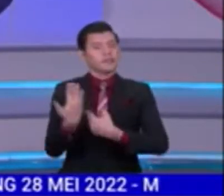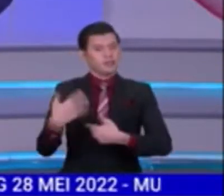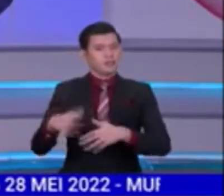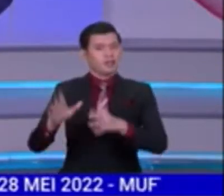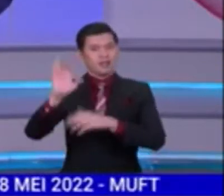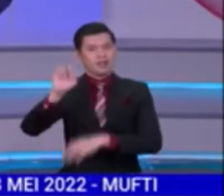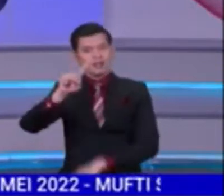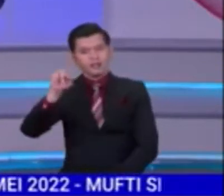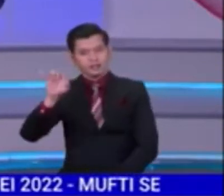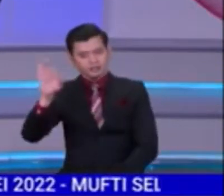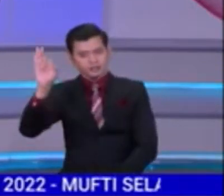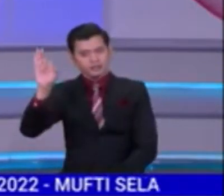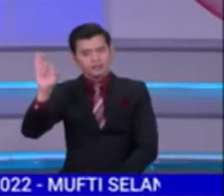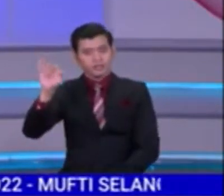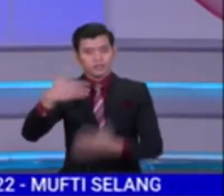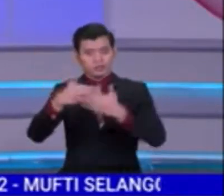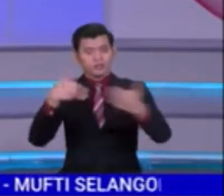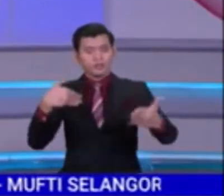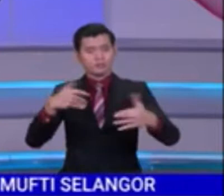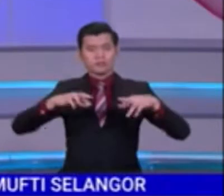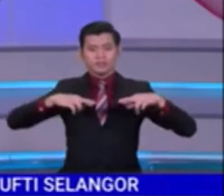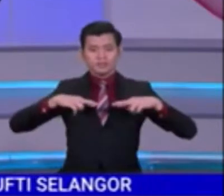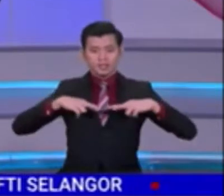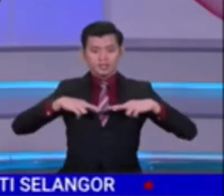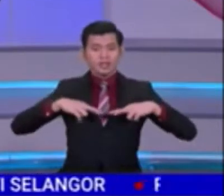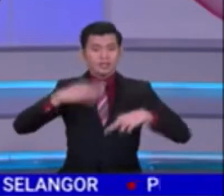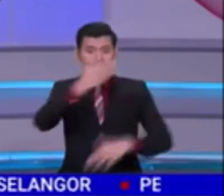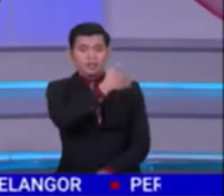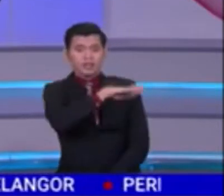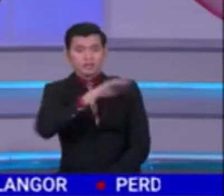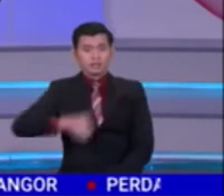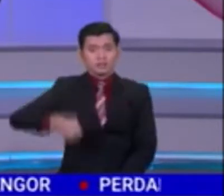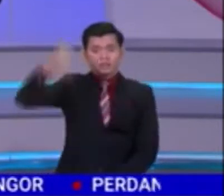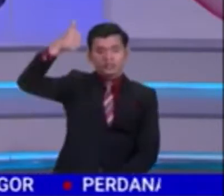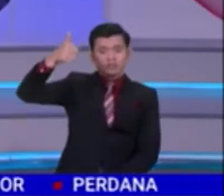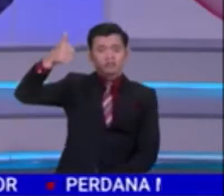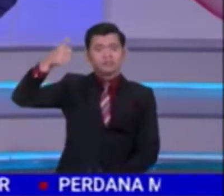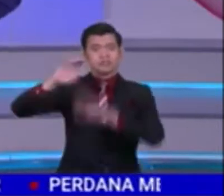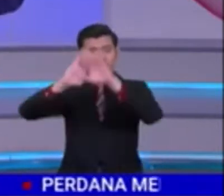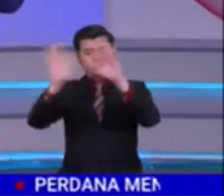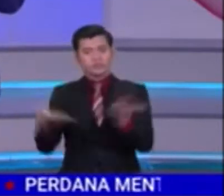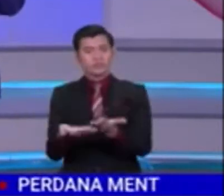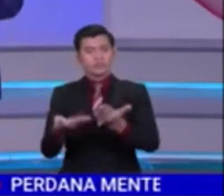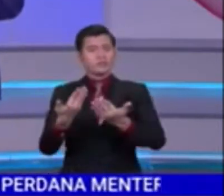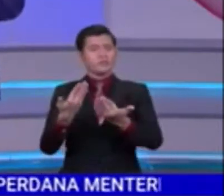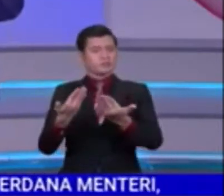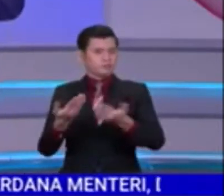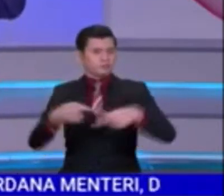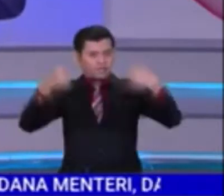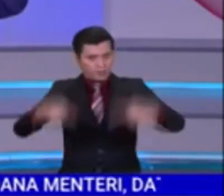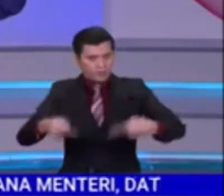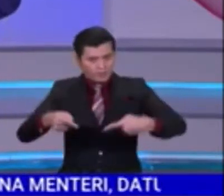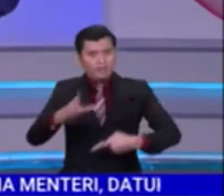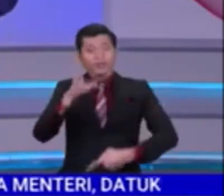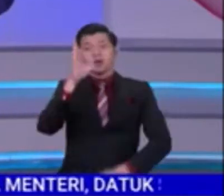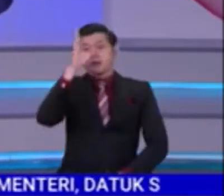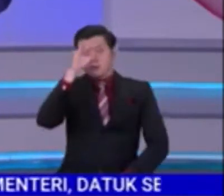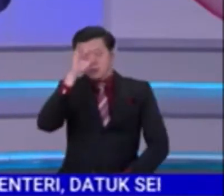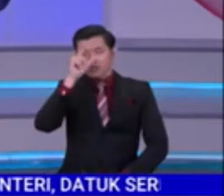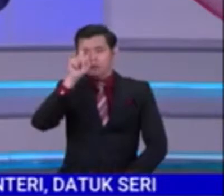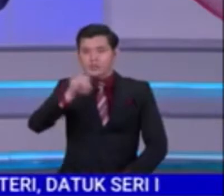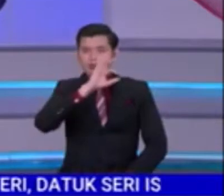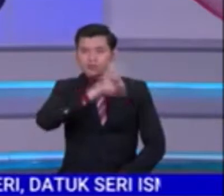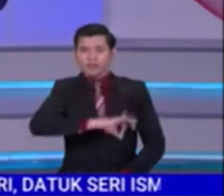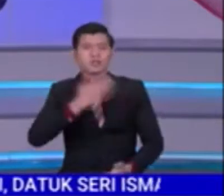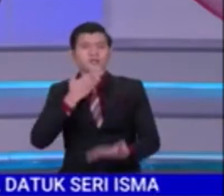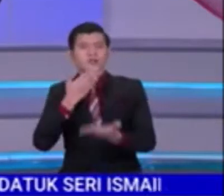Mama al-jufri jemari sebelum bersalah bagi bekas juara dunia itu aksi demo ke harus dimanfaatkan dengan sebaiknya dan